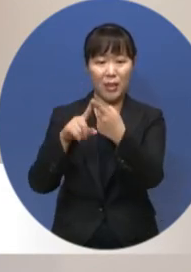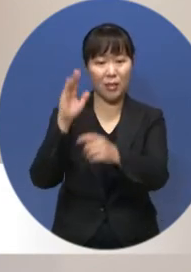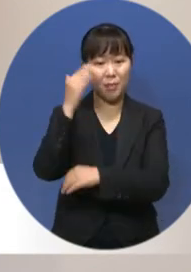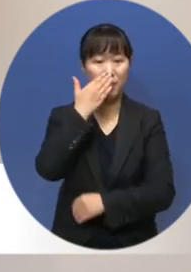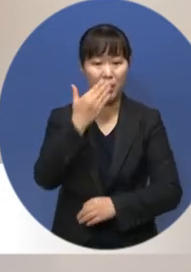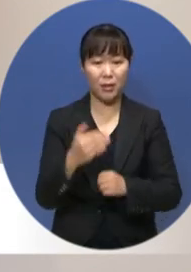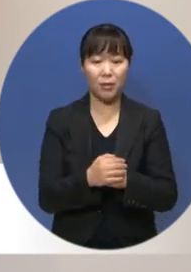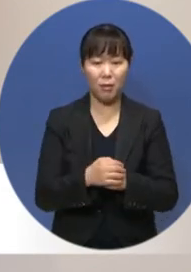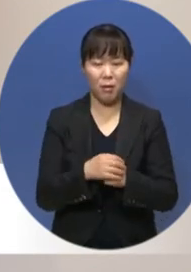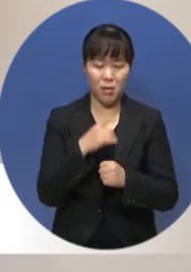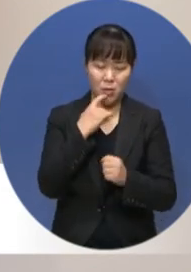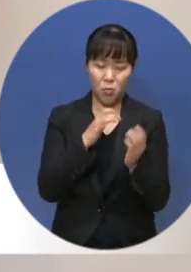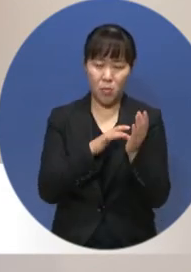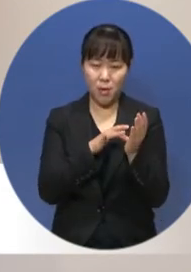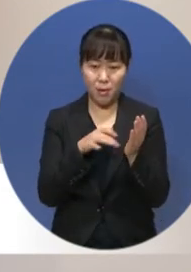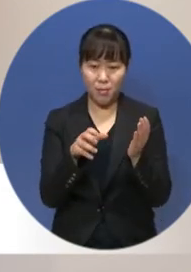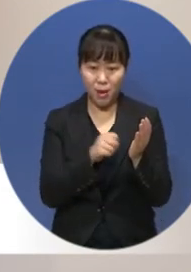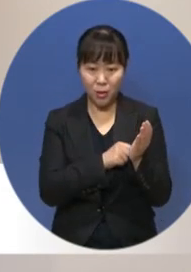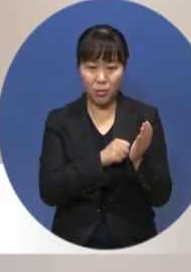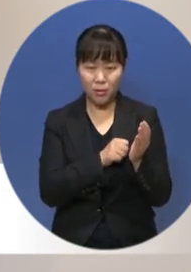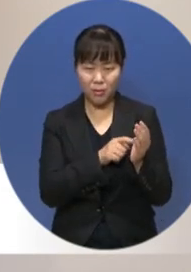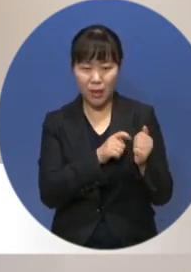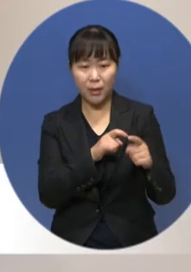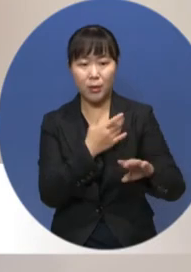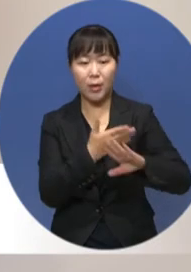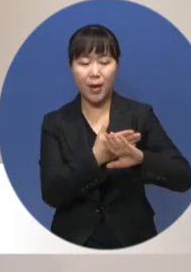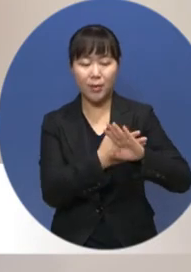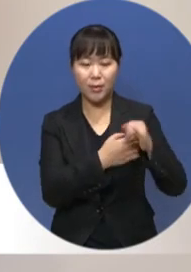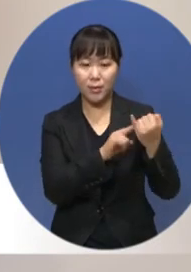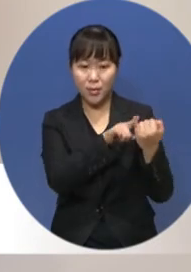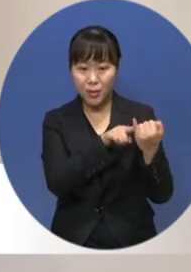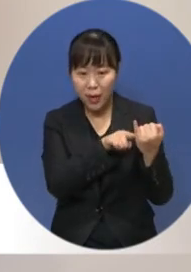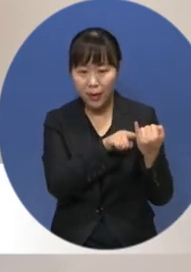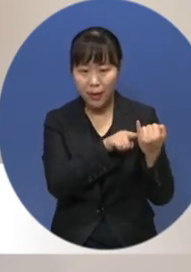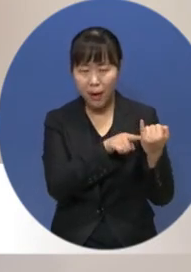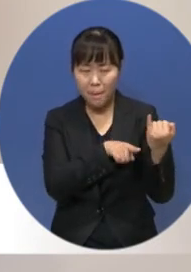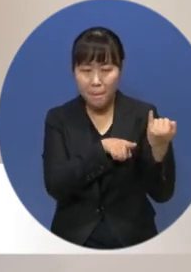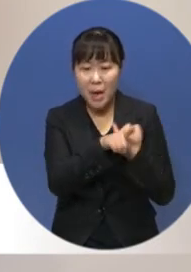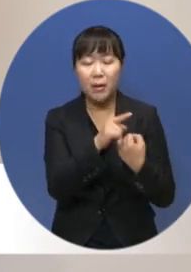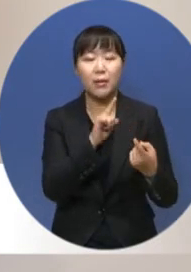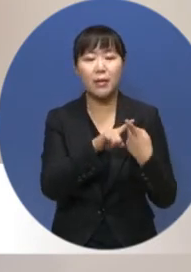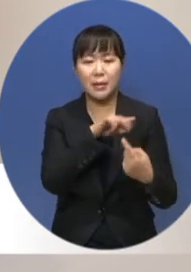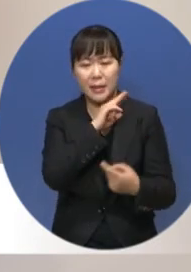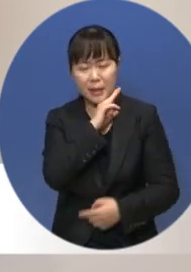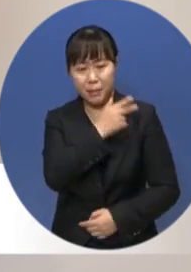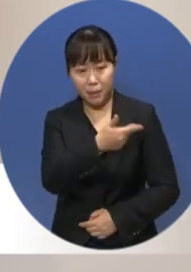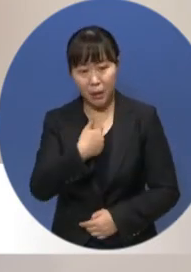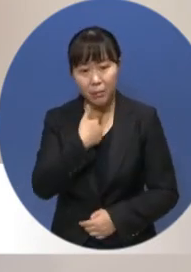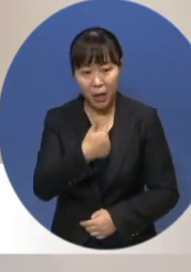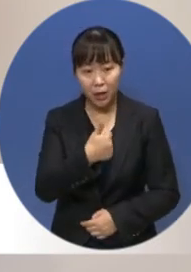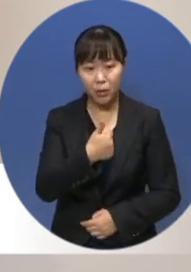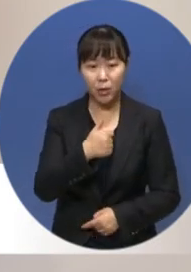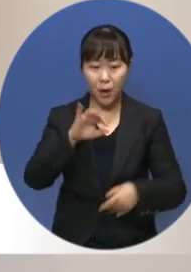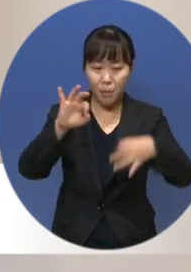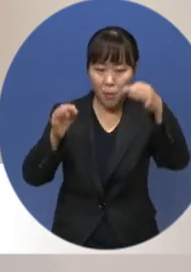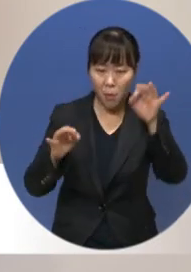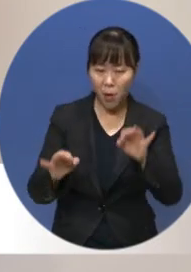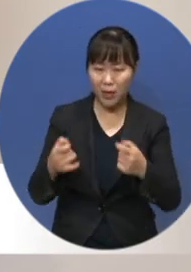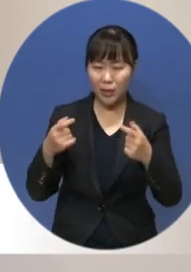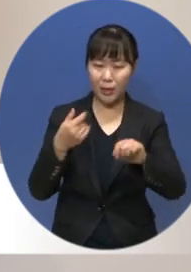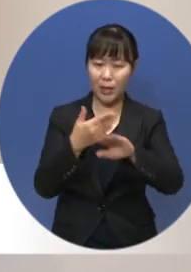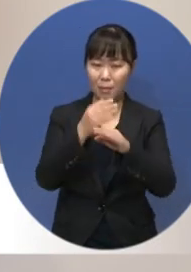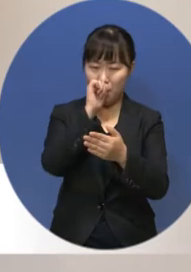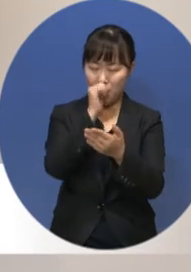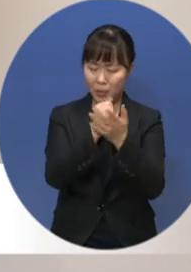있습니다. 독약을 사용하여 연적이던 또 다른 공작 부인을 암살했다는 의심을 받았고 포도넝쿨처럼